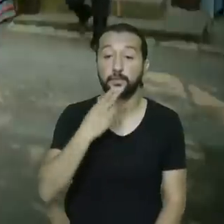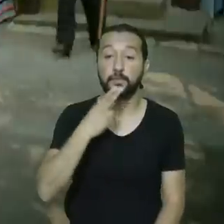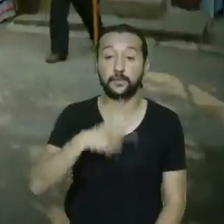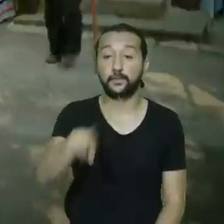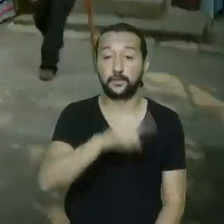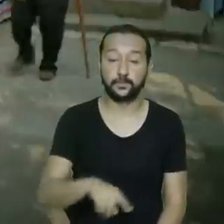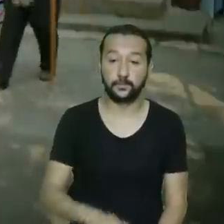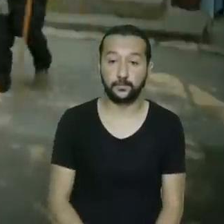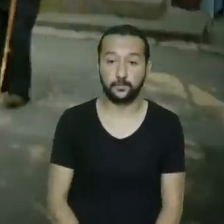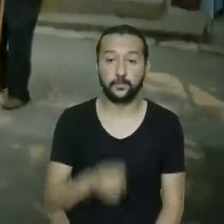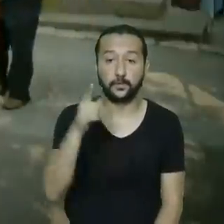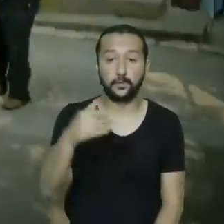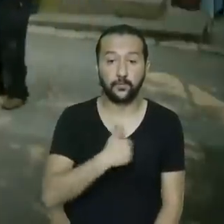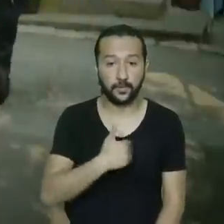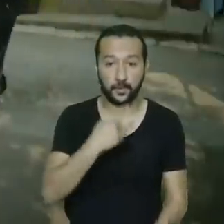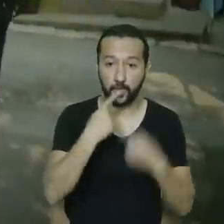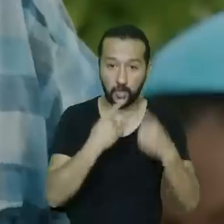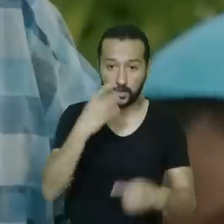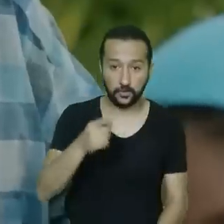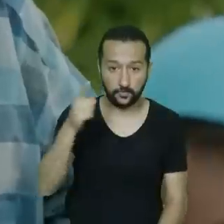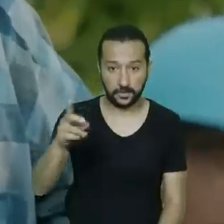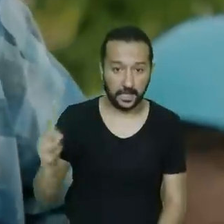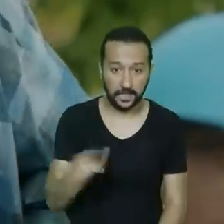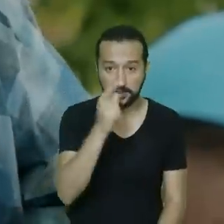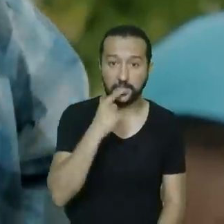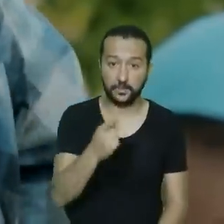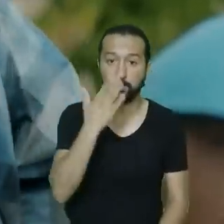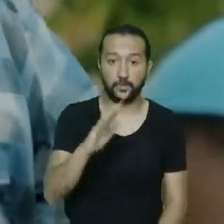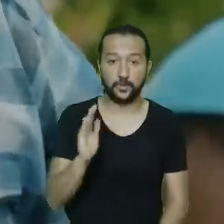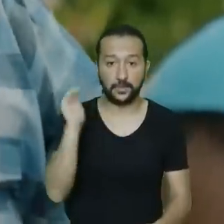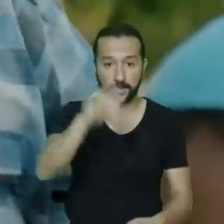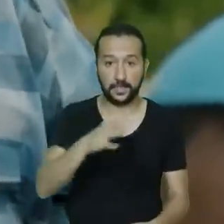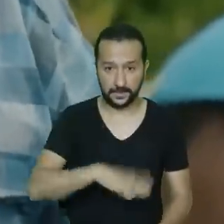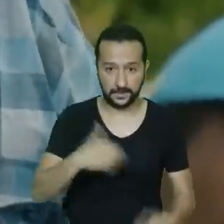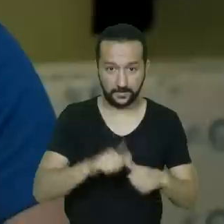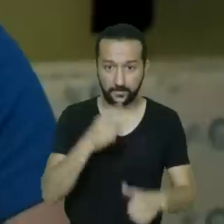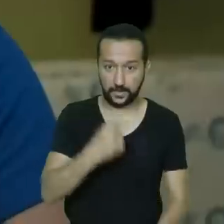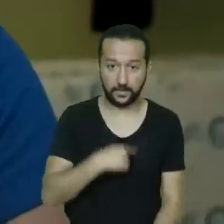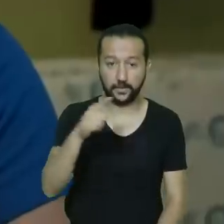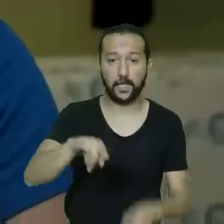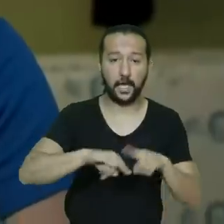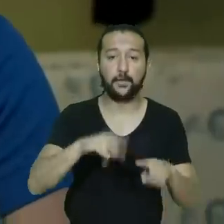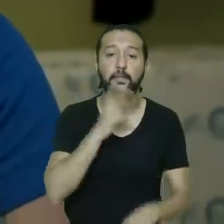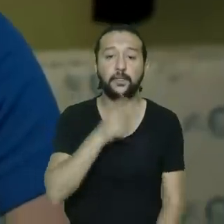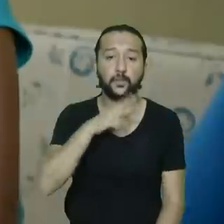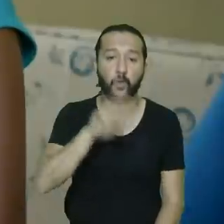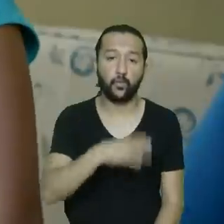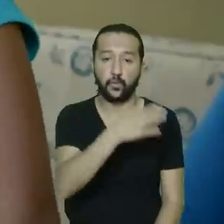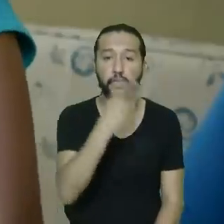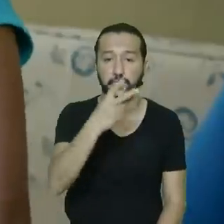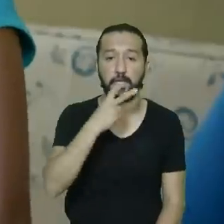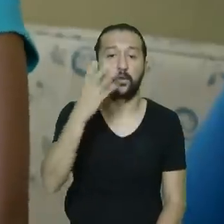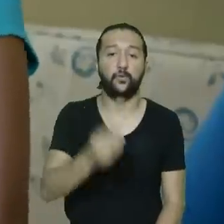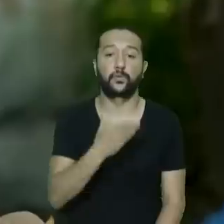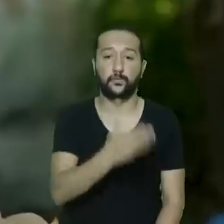Kızla. Halime'yle konuştunuz mu? Kaçırsın mı dedi, yoksa gelip istesin mi dedi ha? Halime teyze ödüyor baba. İki